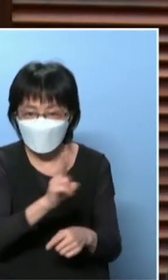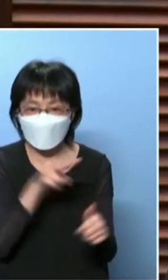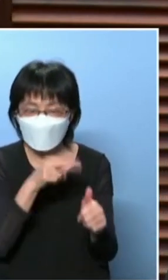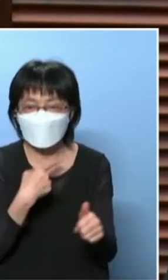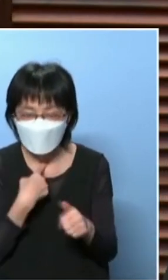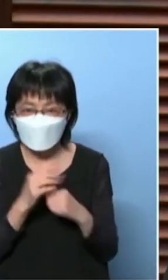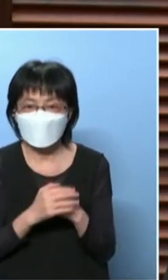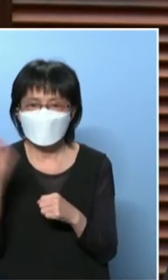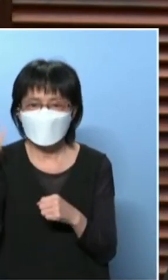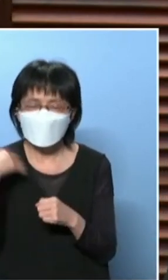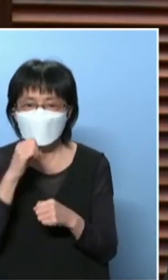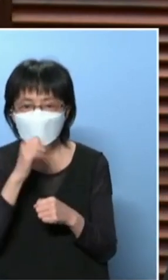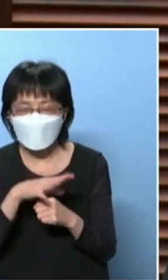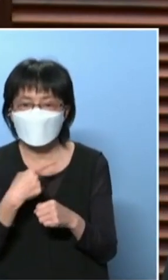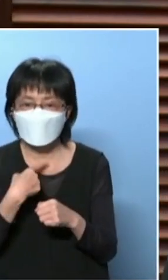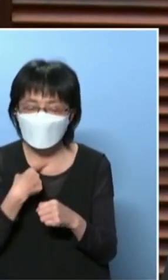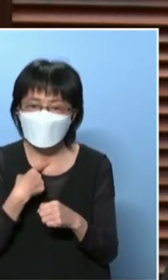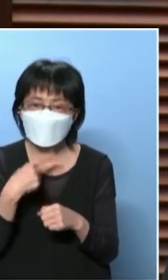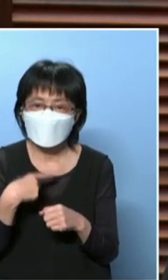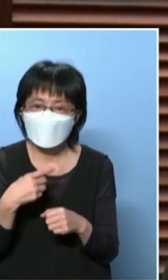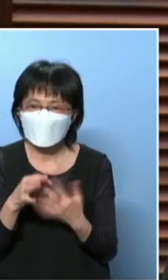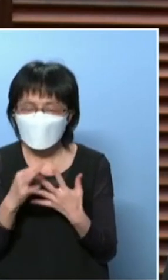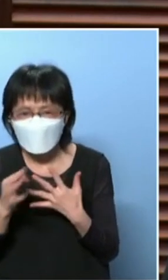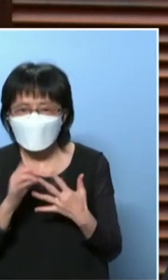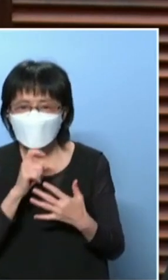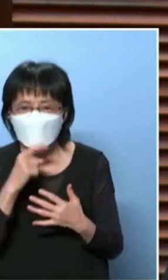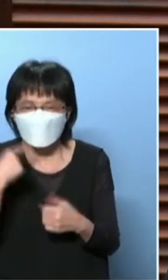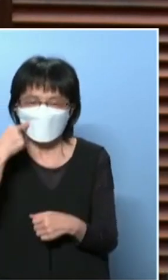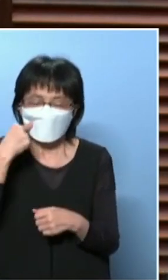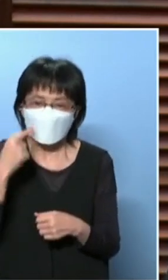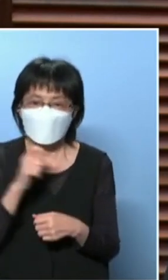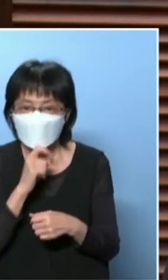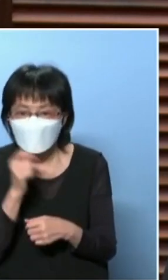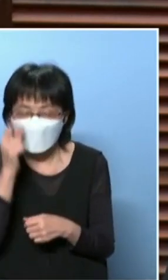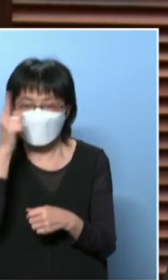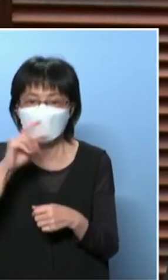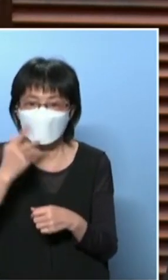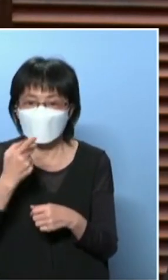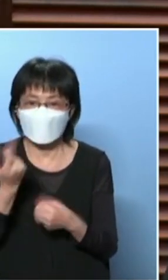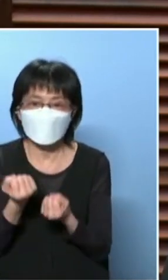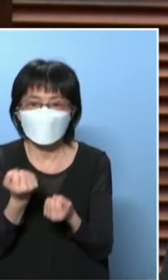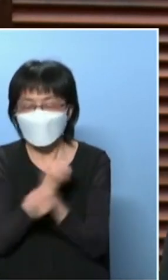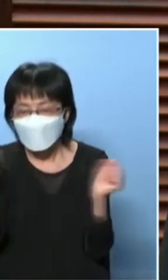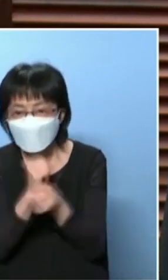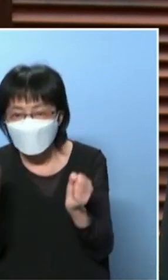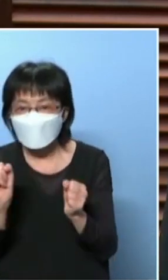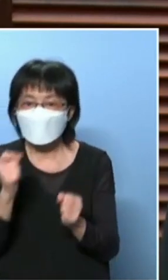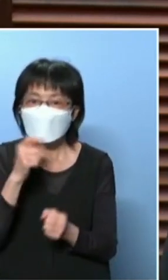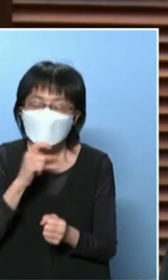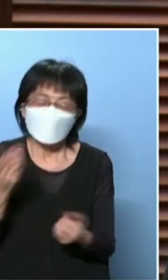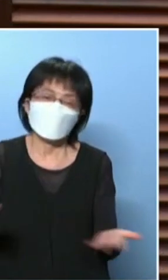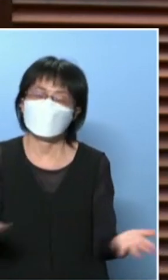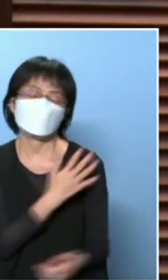坐，即是說一時就收得很緊，一時就放得很鬆，一時就躺平，